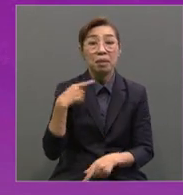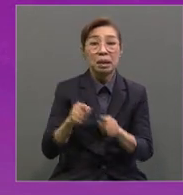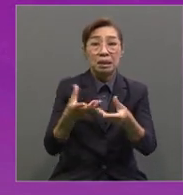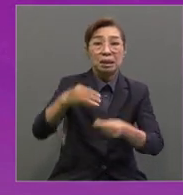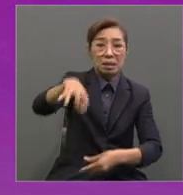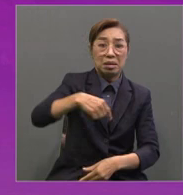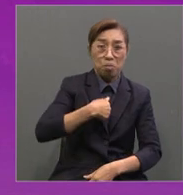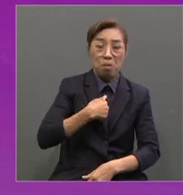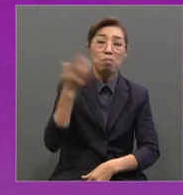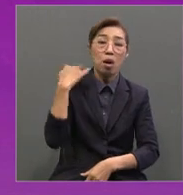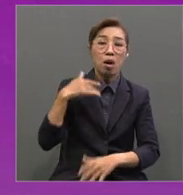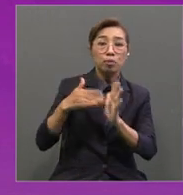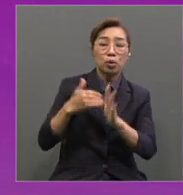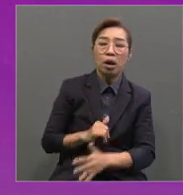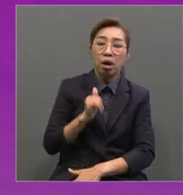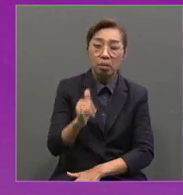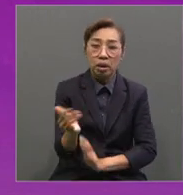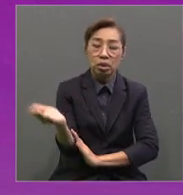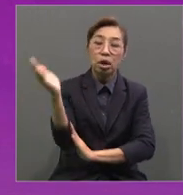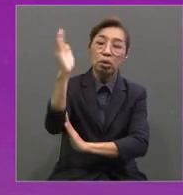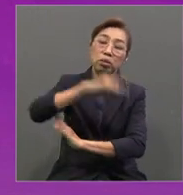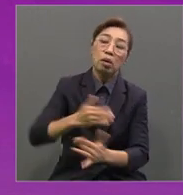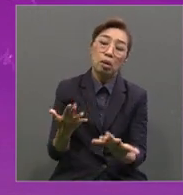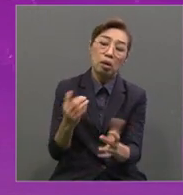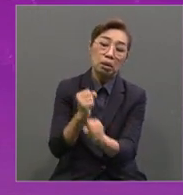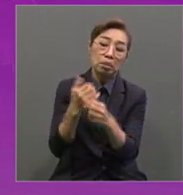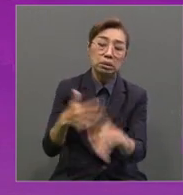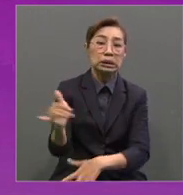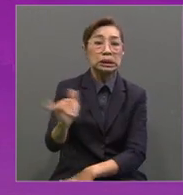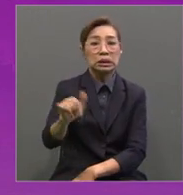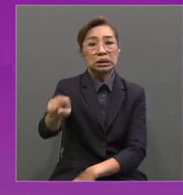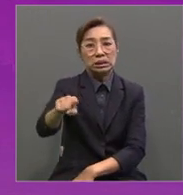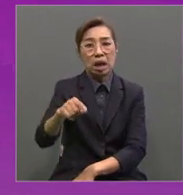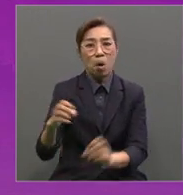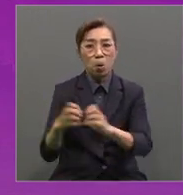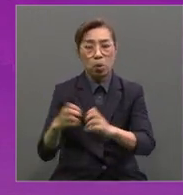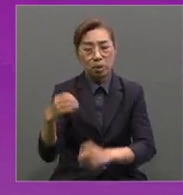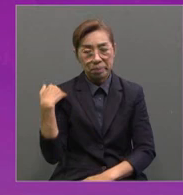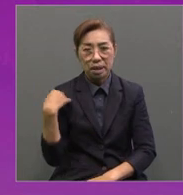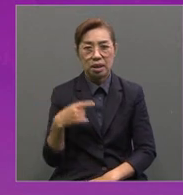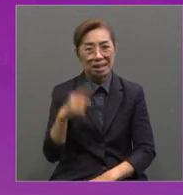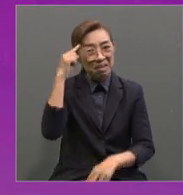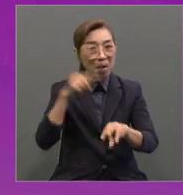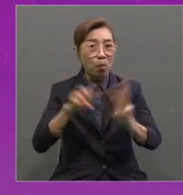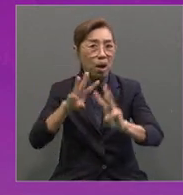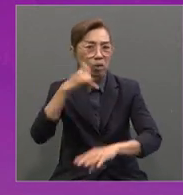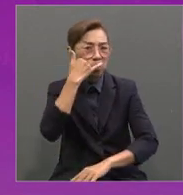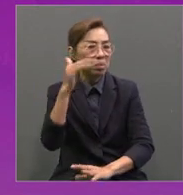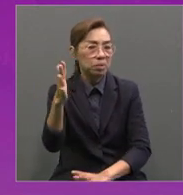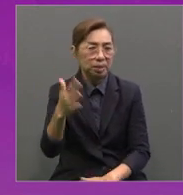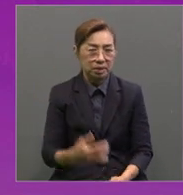ทีไปแต่เช้าเย็นๆยังไม่เสร็จรอแล้วรออีกนะเจ้าหน้าที่คงไม่ว่างขนาดนั้นนะคุณผู้ชมครับแต่จริงๆแล้วเรื่องของประเด็นที่